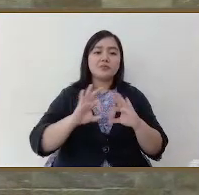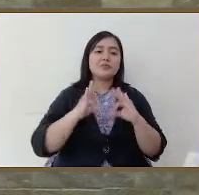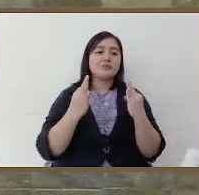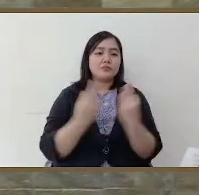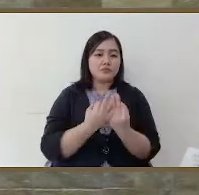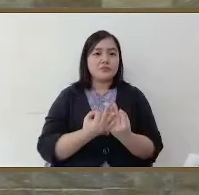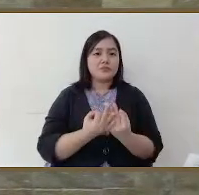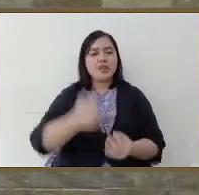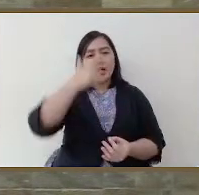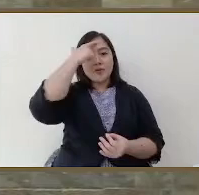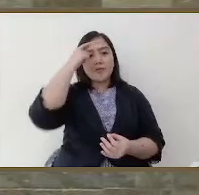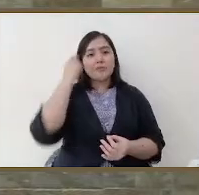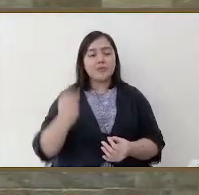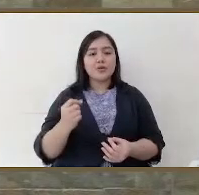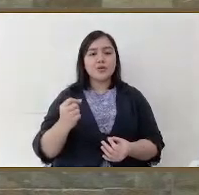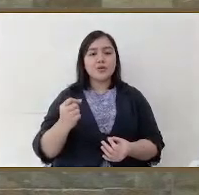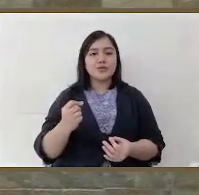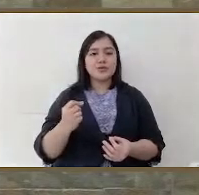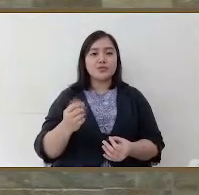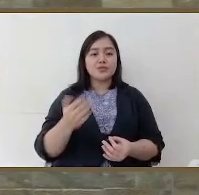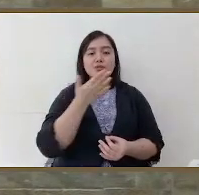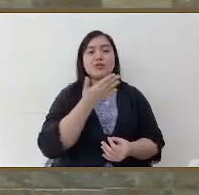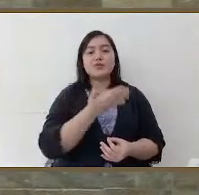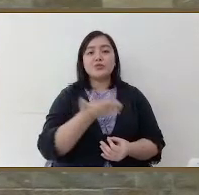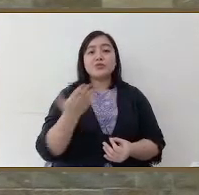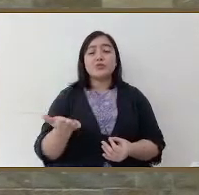Because somebody introduced the great God in the home.